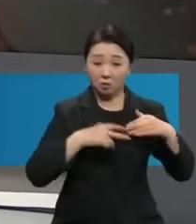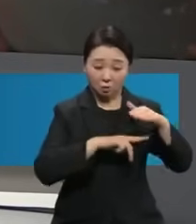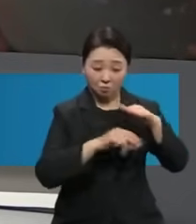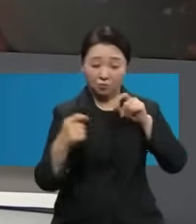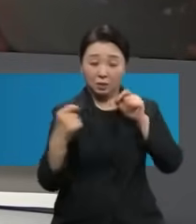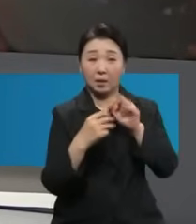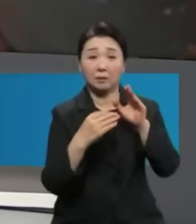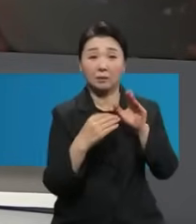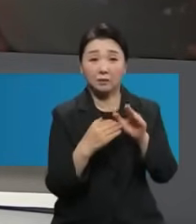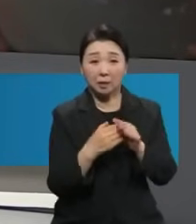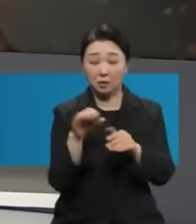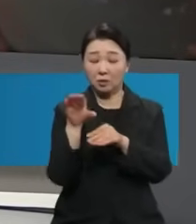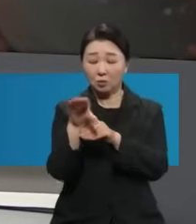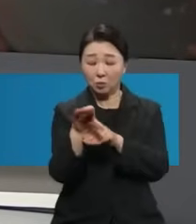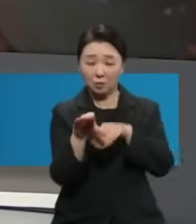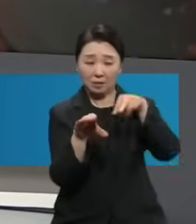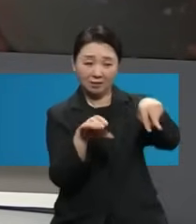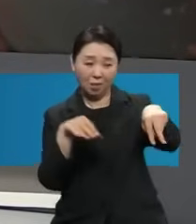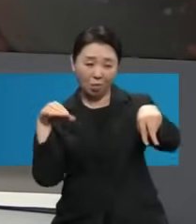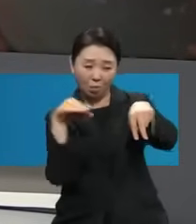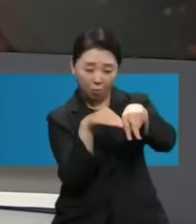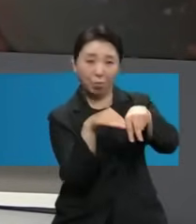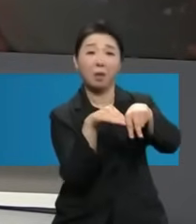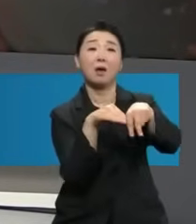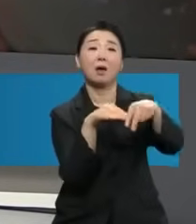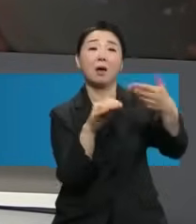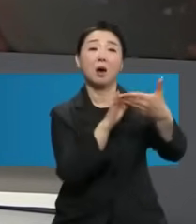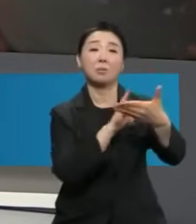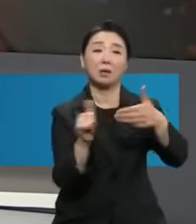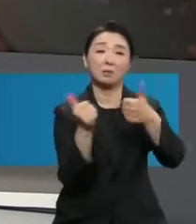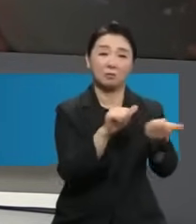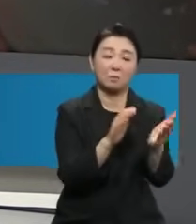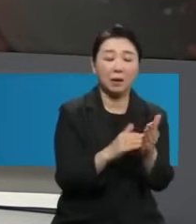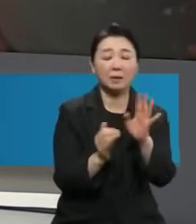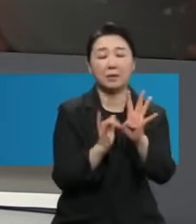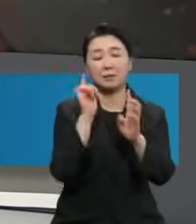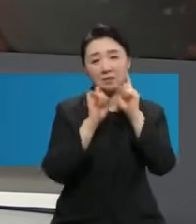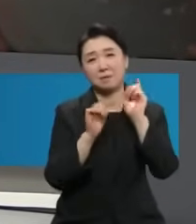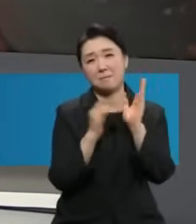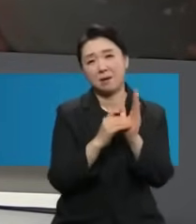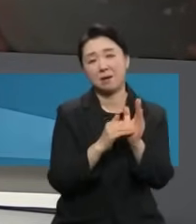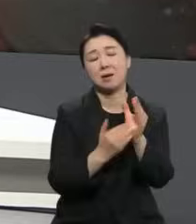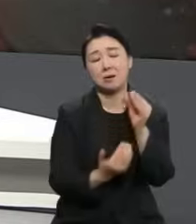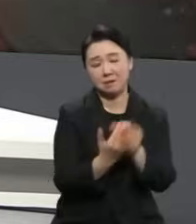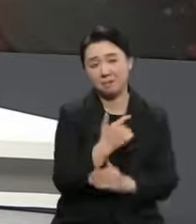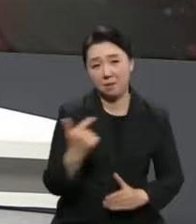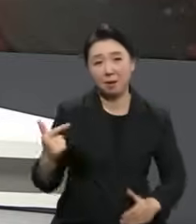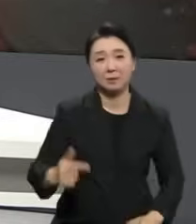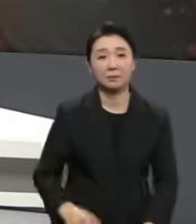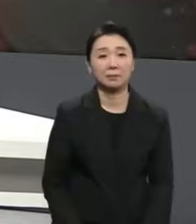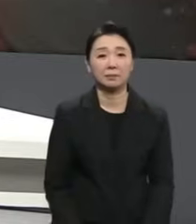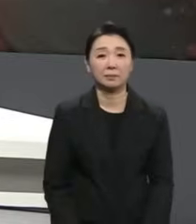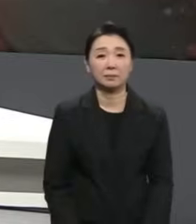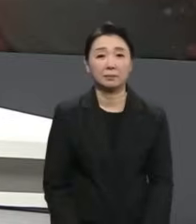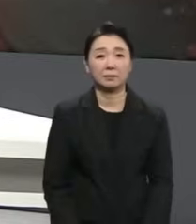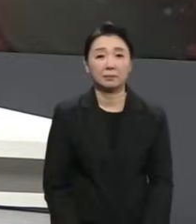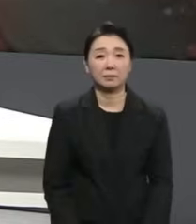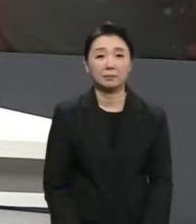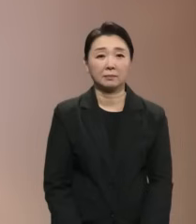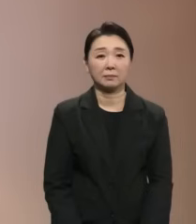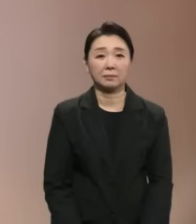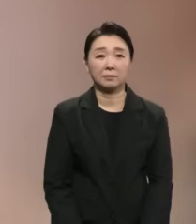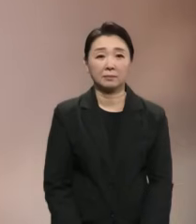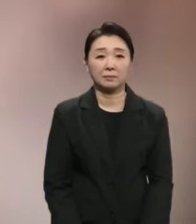승용차가 인도로 돌진해 9명이 숨지고 4명이 다치는 대형 교통사고가 났습니다. 먼저 이재승 기자입니다.